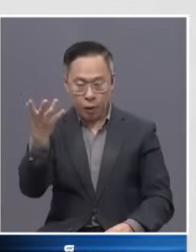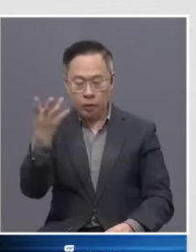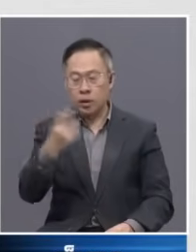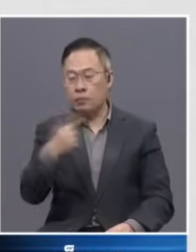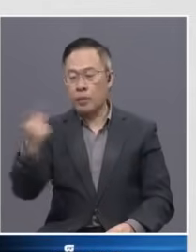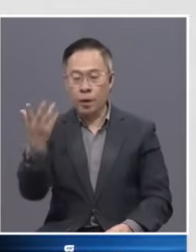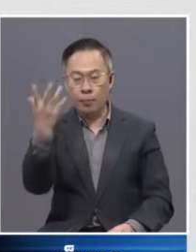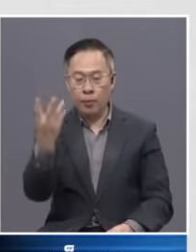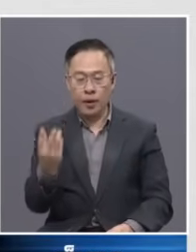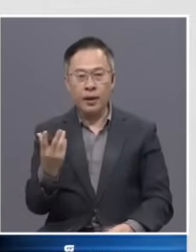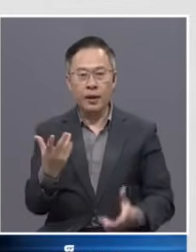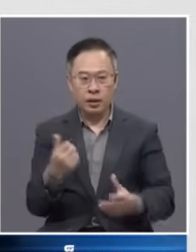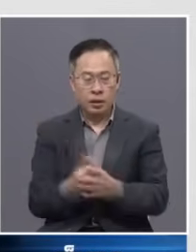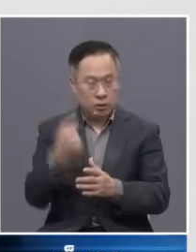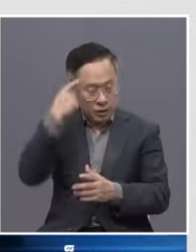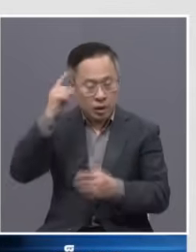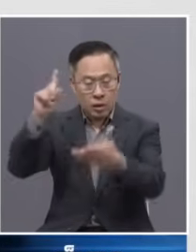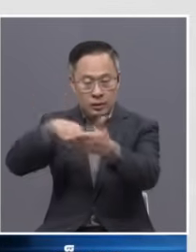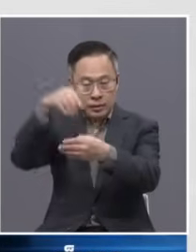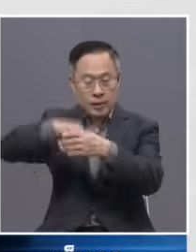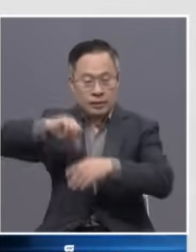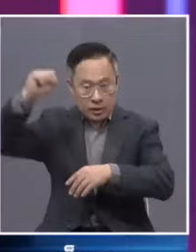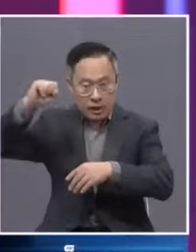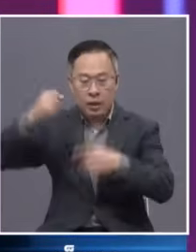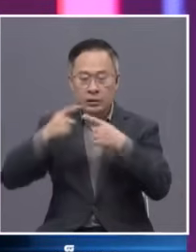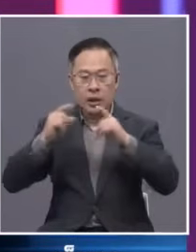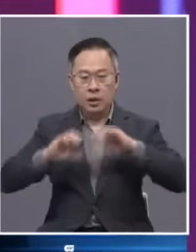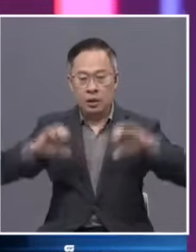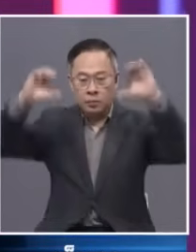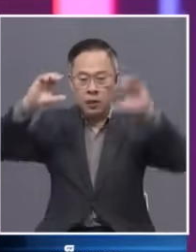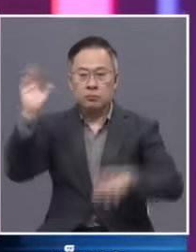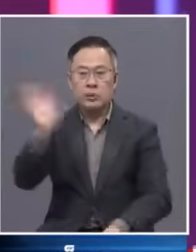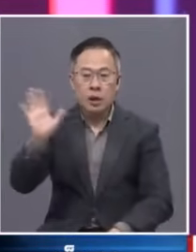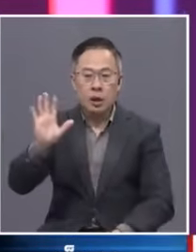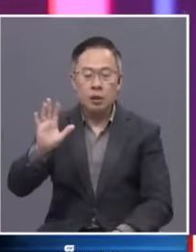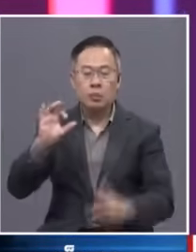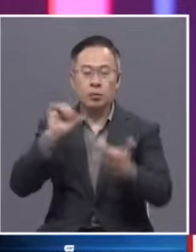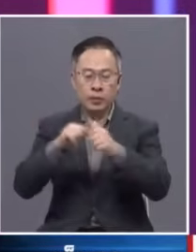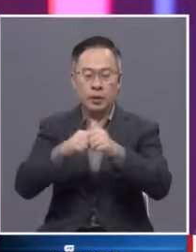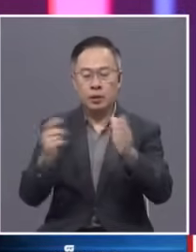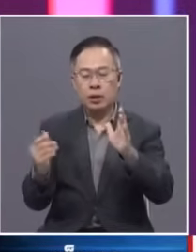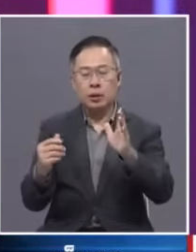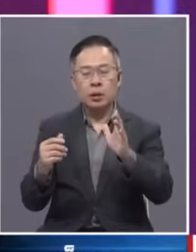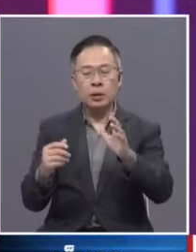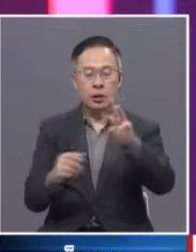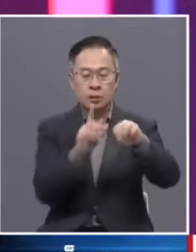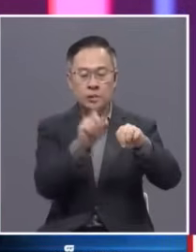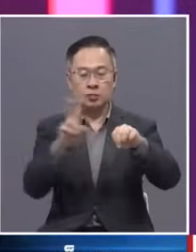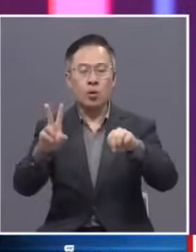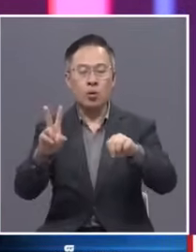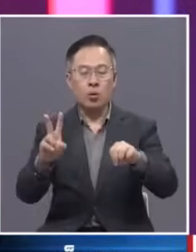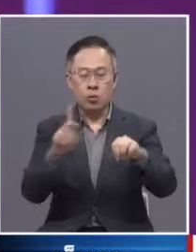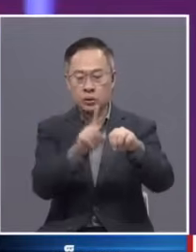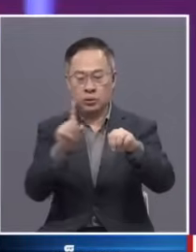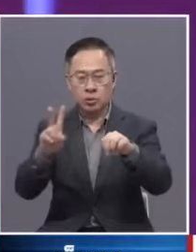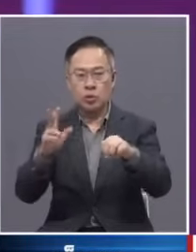ะเลือกตั้งแน่ๆเพราะฉะนั้นแกนนำพรรคก้าวไกลต้องคิดว่าจะเดินอย่างไรต่อแต่ฝั่งผู้มีอำนาจ คุณปิยบุตรบอกเชื่